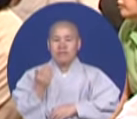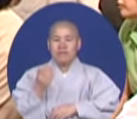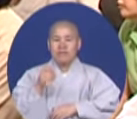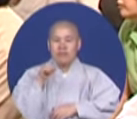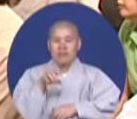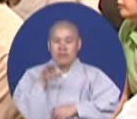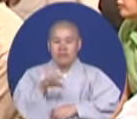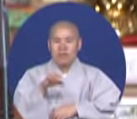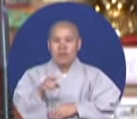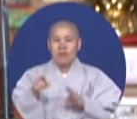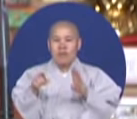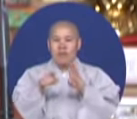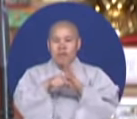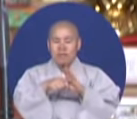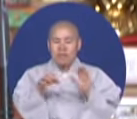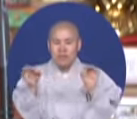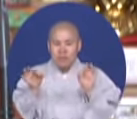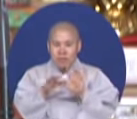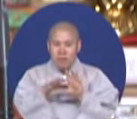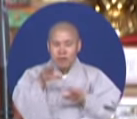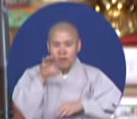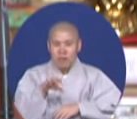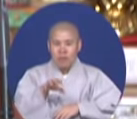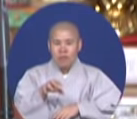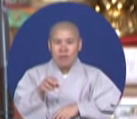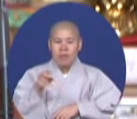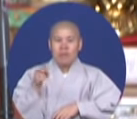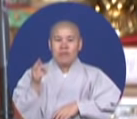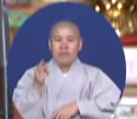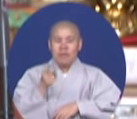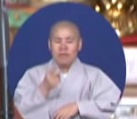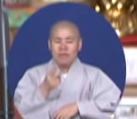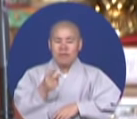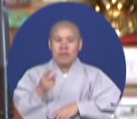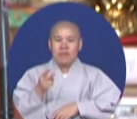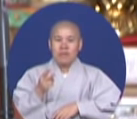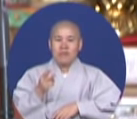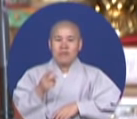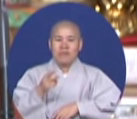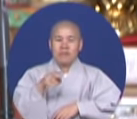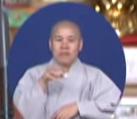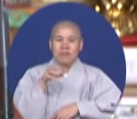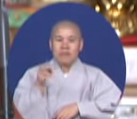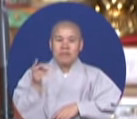그곳은 업장 소멸하는 도량이요. 도량은 장소라는 뜻이죠. 장소.